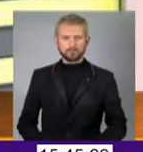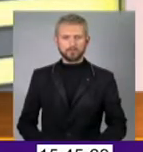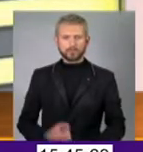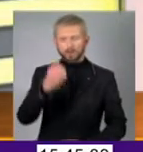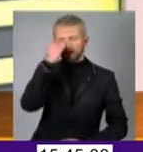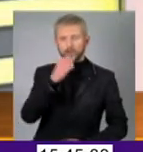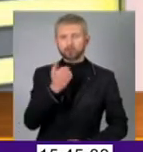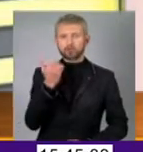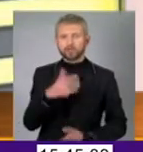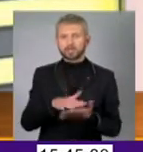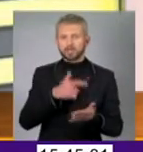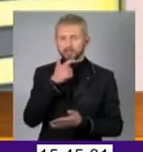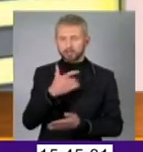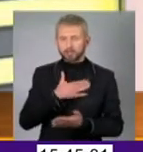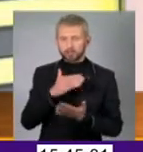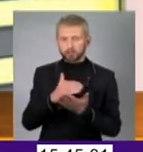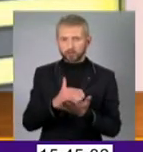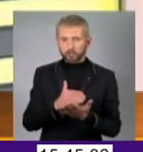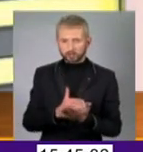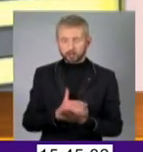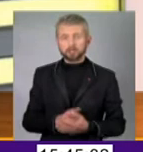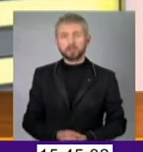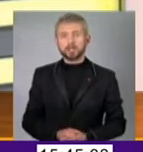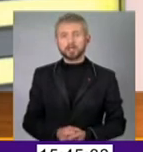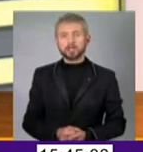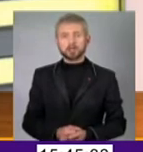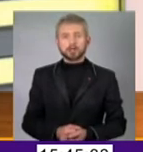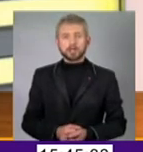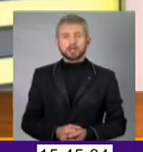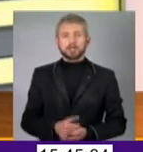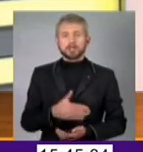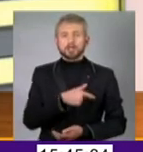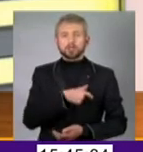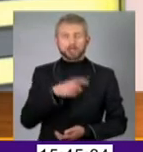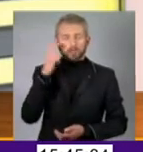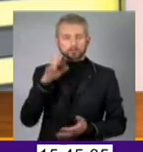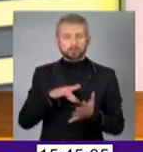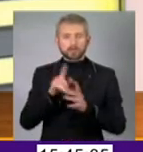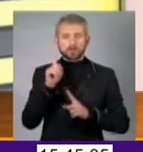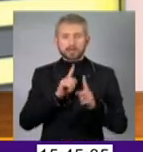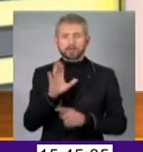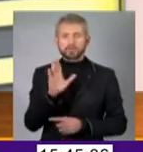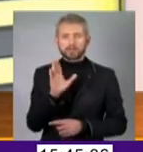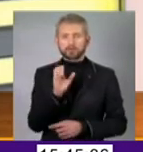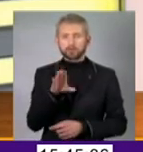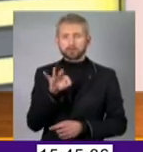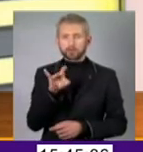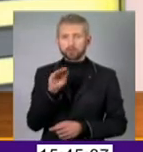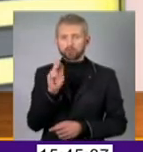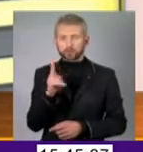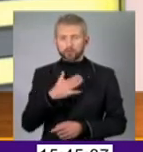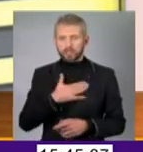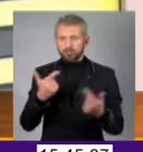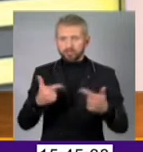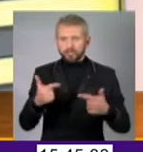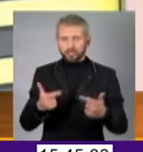Дякую за те, що ви залишаєтеся з нами. Триває ефір депутатської приймальні. Нагадаю, що депутат Київської міської ради Вадим Сторожук сьогодні є гостем нашої студії, і ми